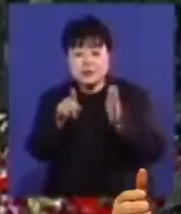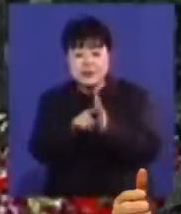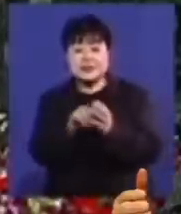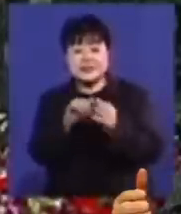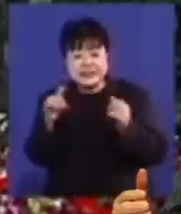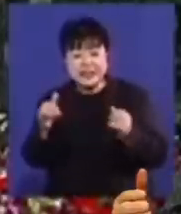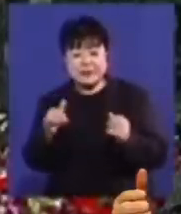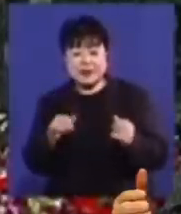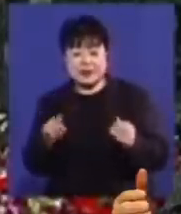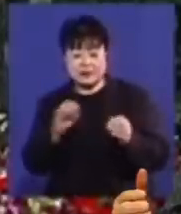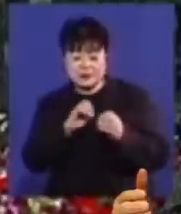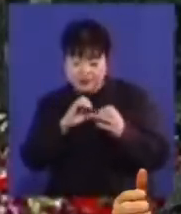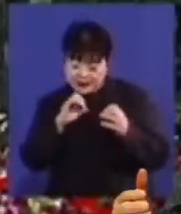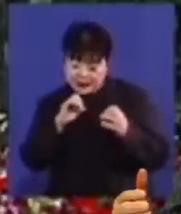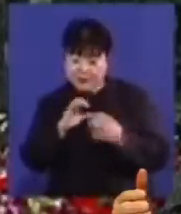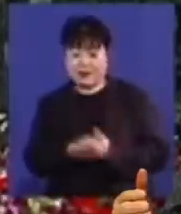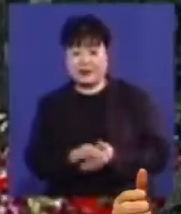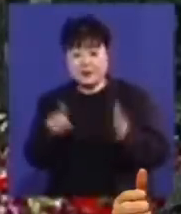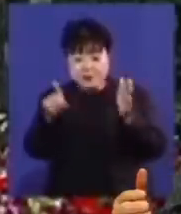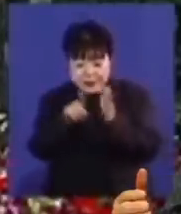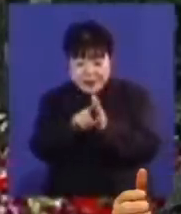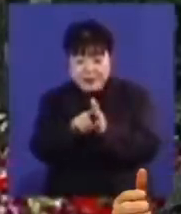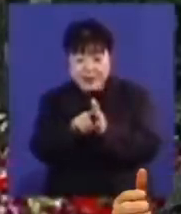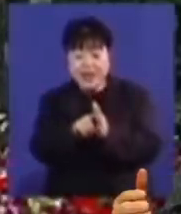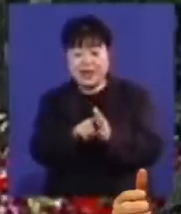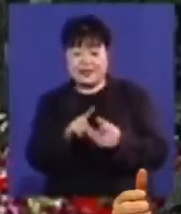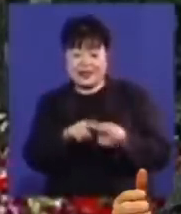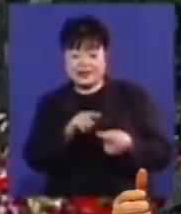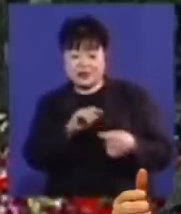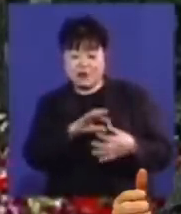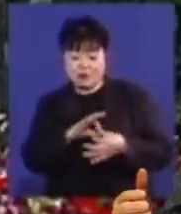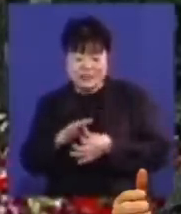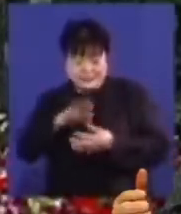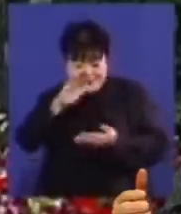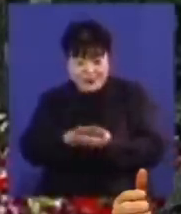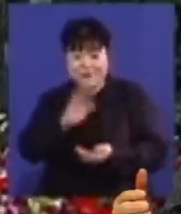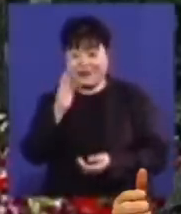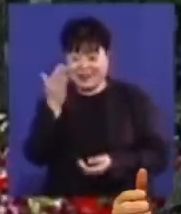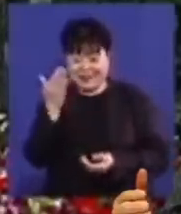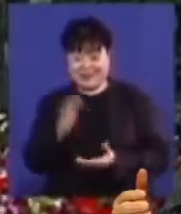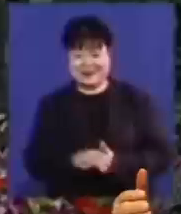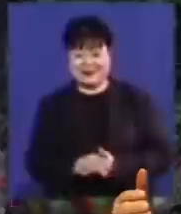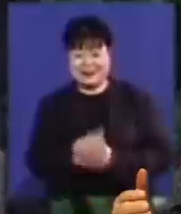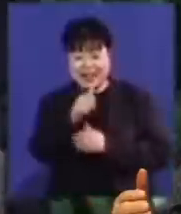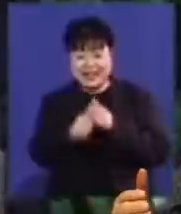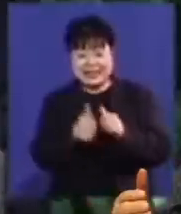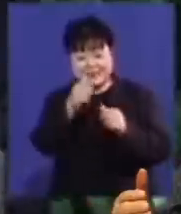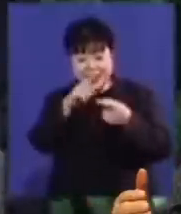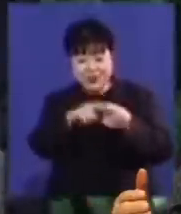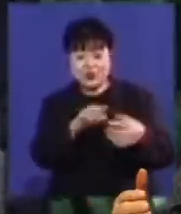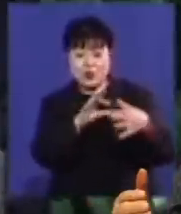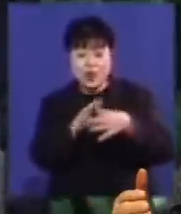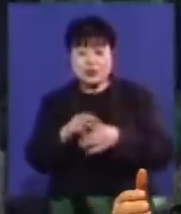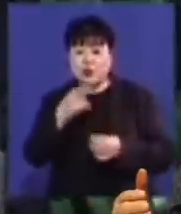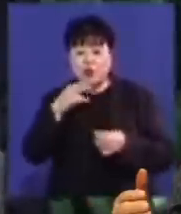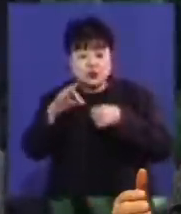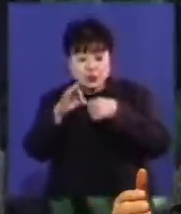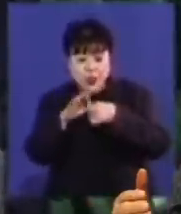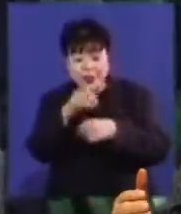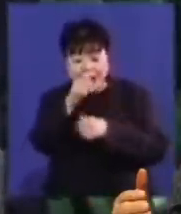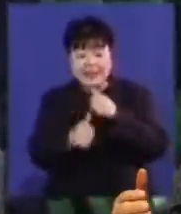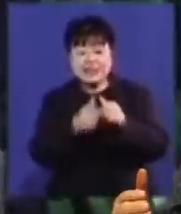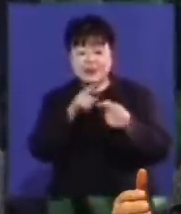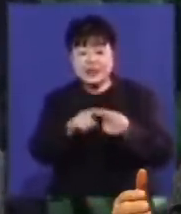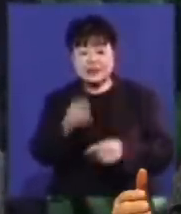신앙을 이야기하면 할수록 신앙적인 관심이 뜨거워지는 것입니다. 우리가 하나님에 대해서 관심이 없으면 하나님에